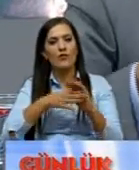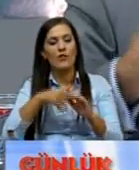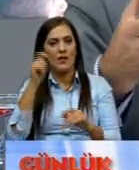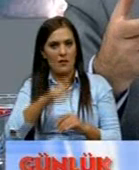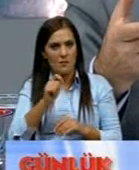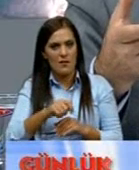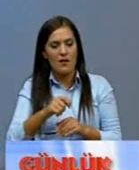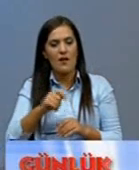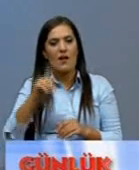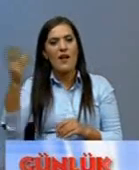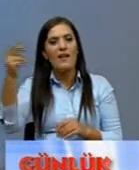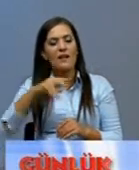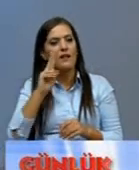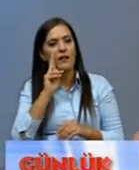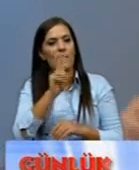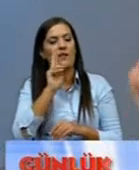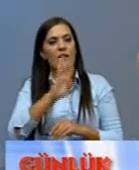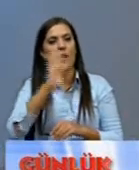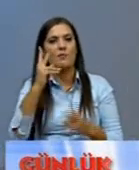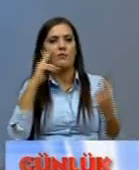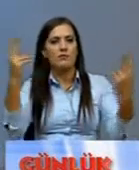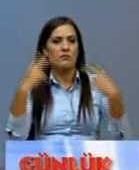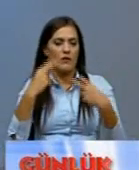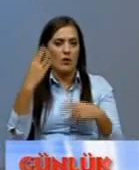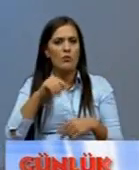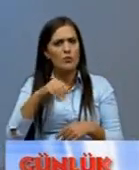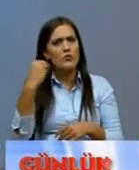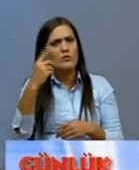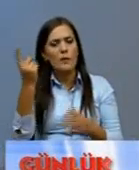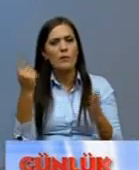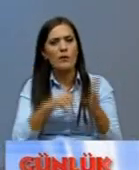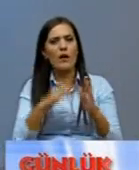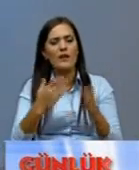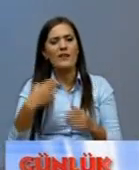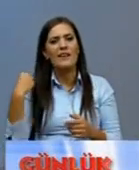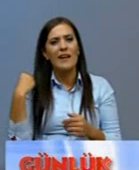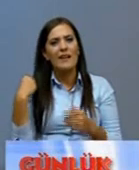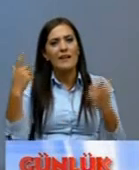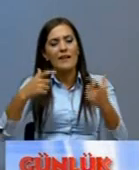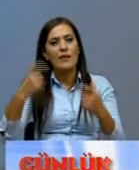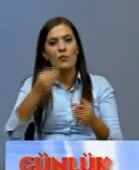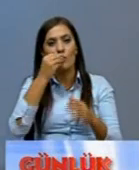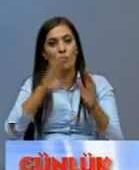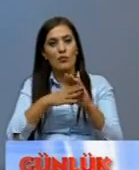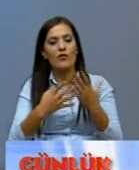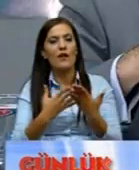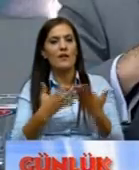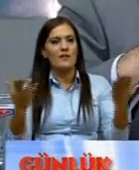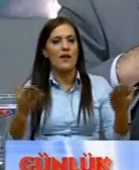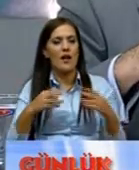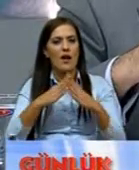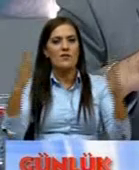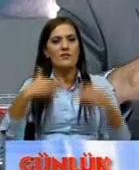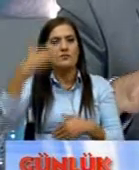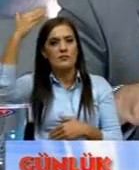kaydıyla müşterilerimizi de teşhir ediyoruz. Aslında evet, bu güzel bir nokta. Artık yeni mekanlar mutfaklarını sergiliyorlar.